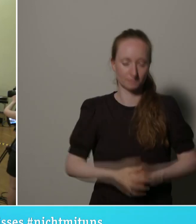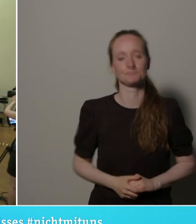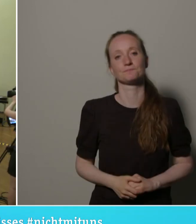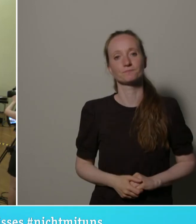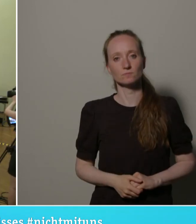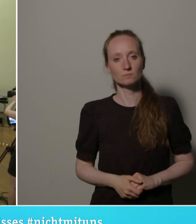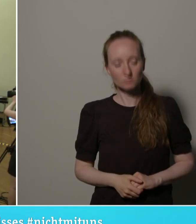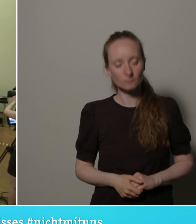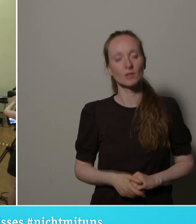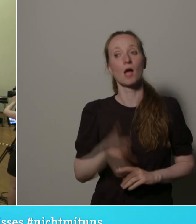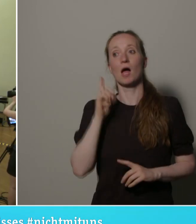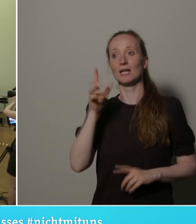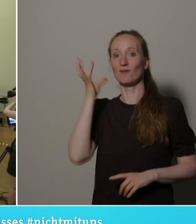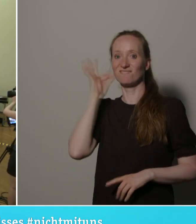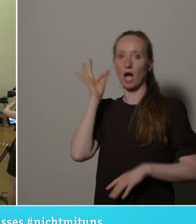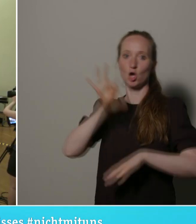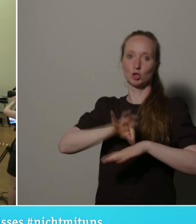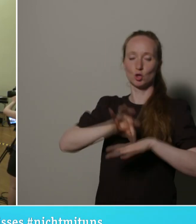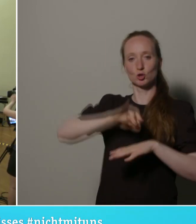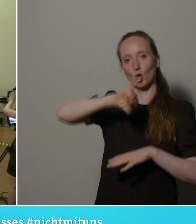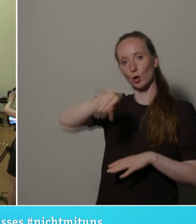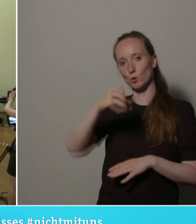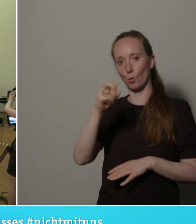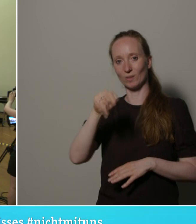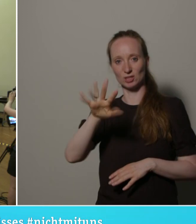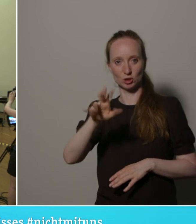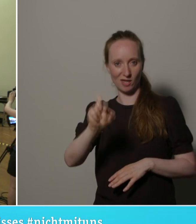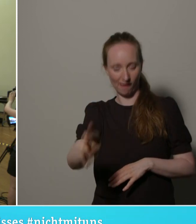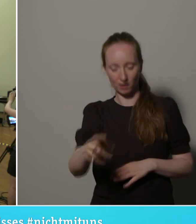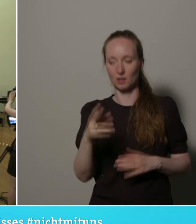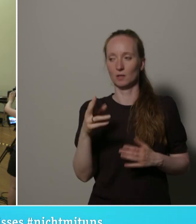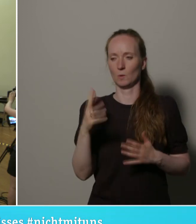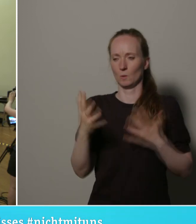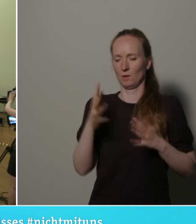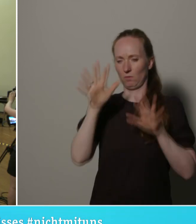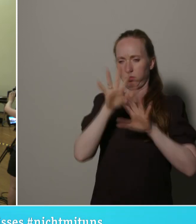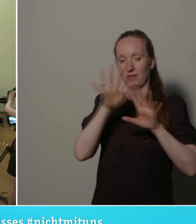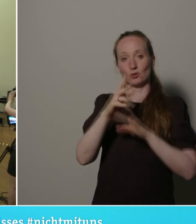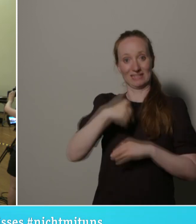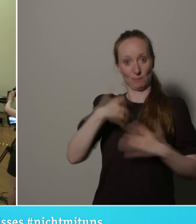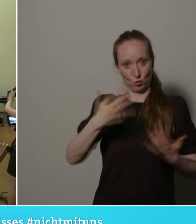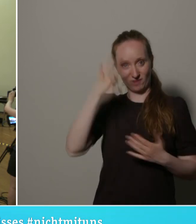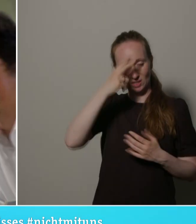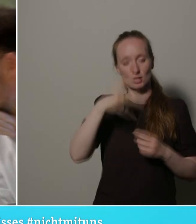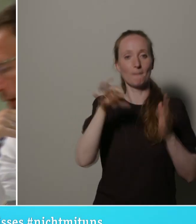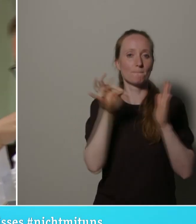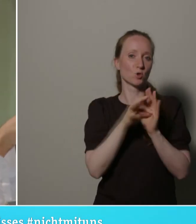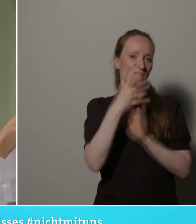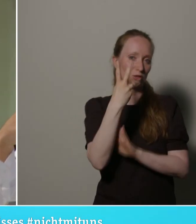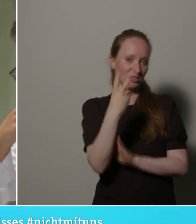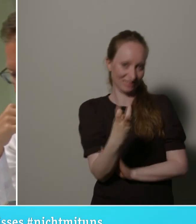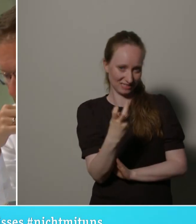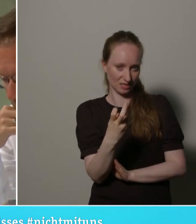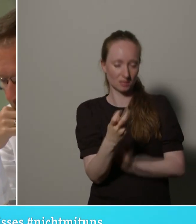Also Frau Dr. Jonschott, es wurde doch ein bisschen unklarer am Ende, was jetzt noch aufrechterhalten wird. Ich habe verstanden, im Punkt 24 bleibt nur noch